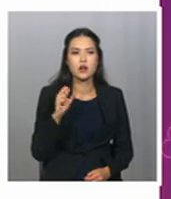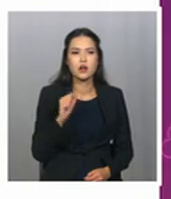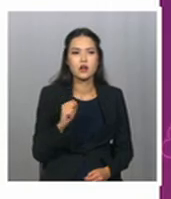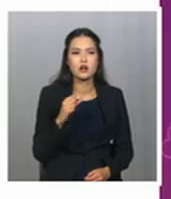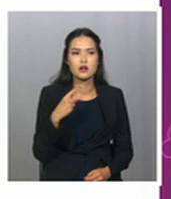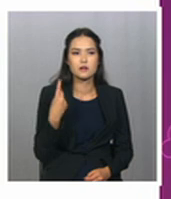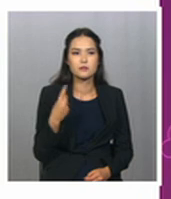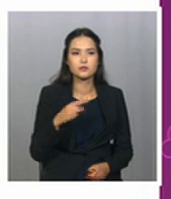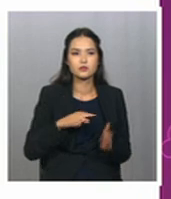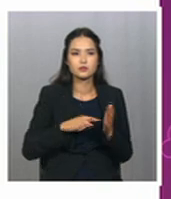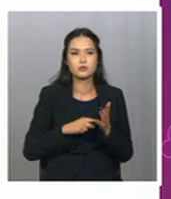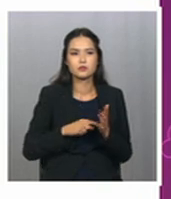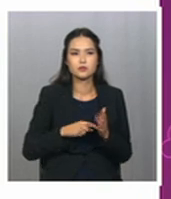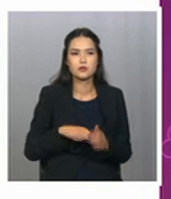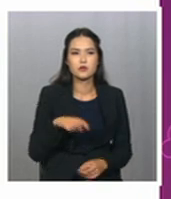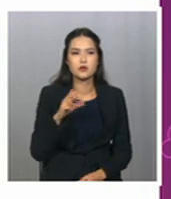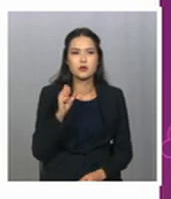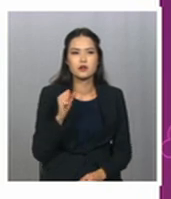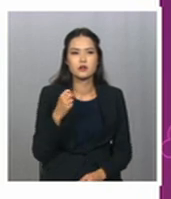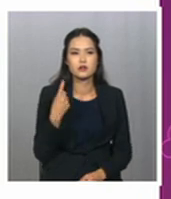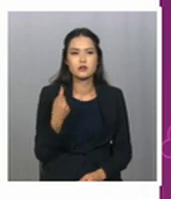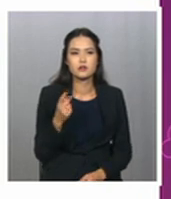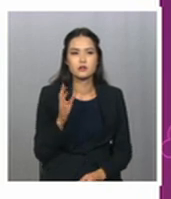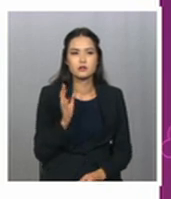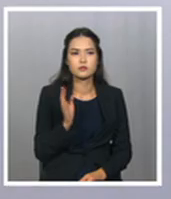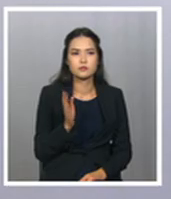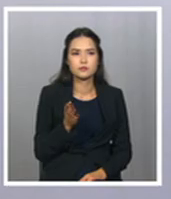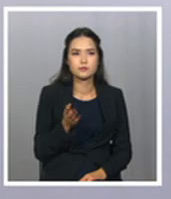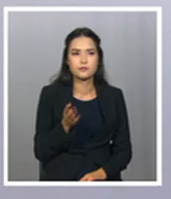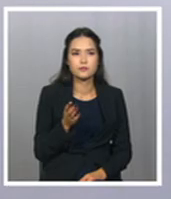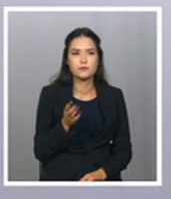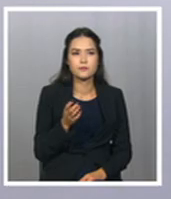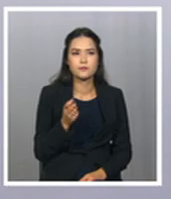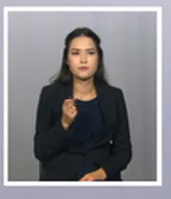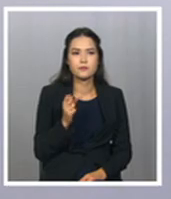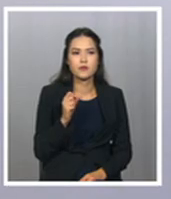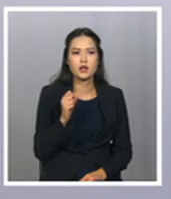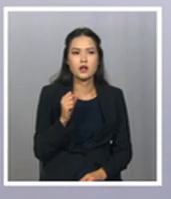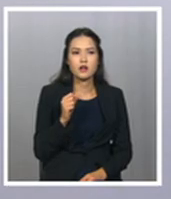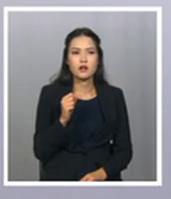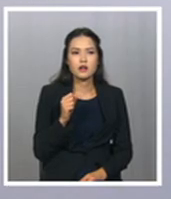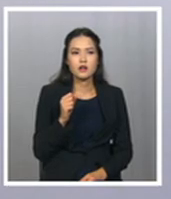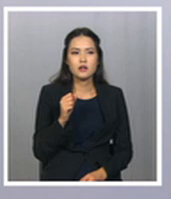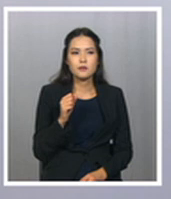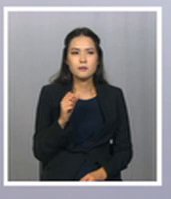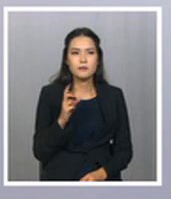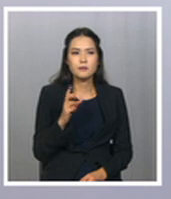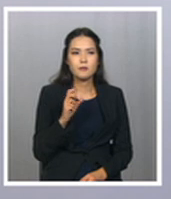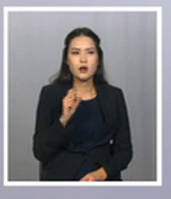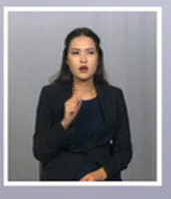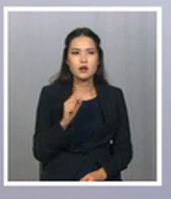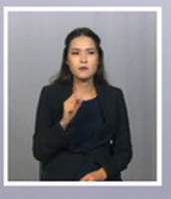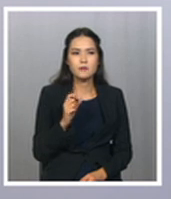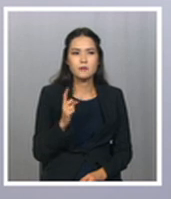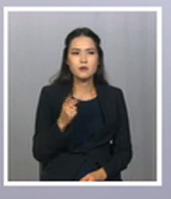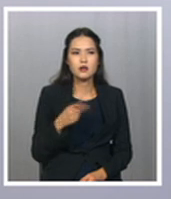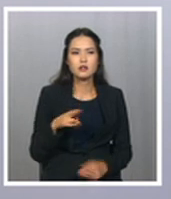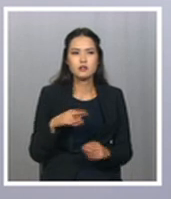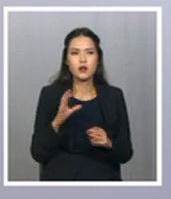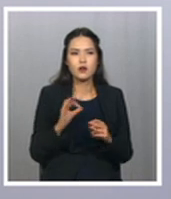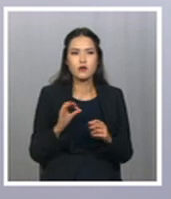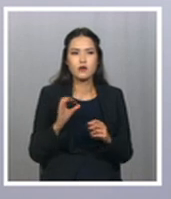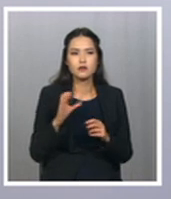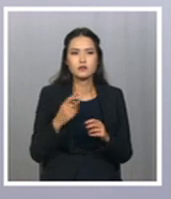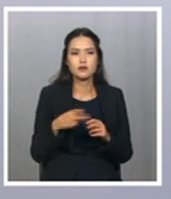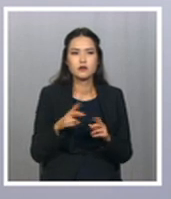нүктесіне қарай. АА1 нүктесі қай жастықта жатыр? Әрине, ол OYZ жастығында жатыр. Олай